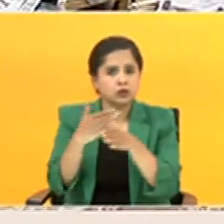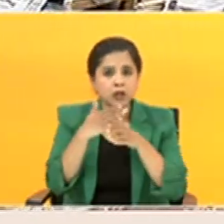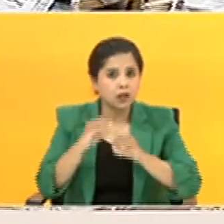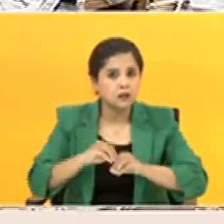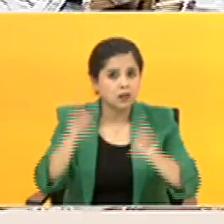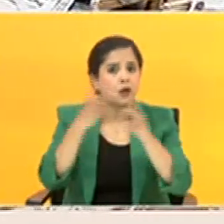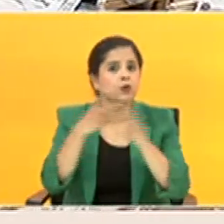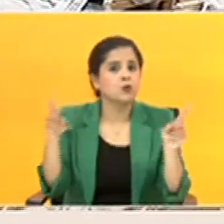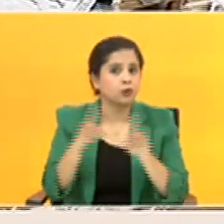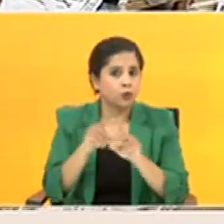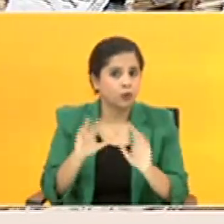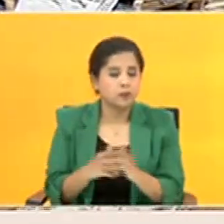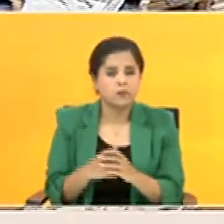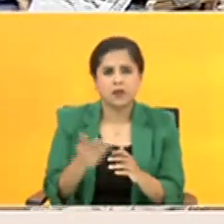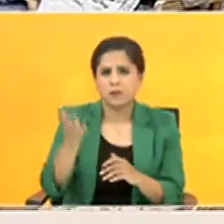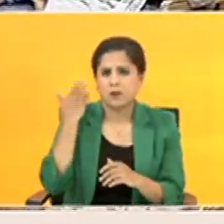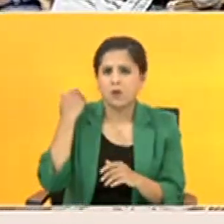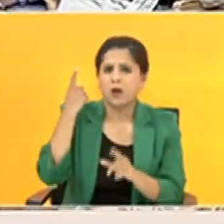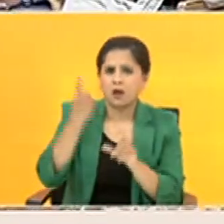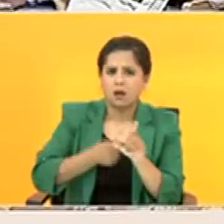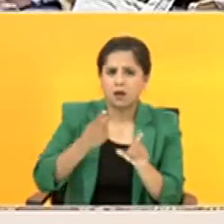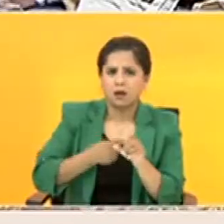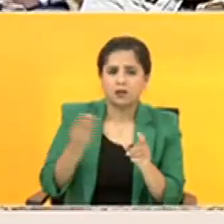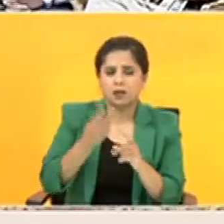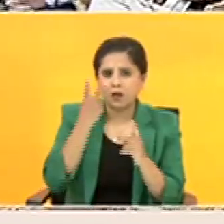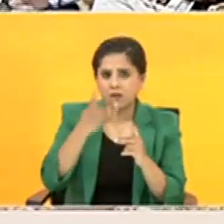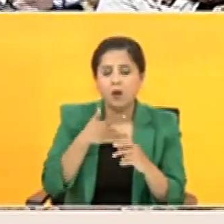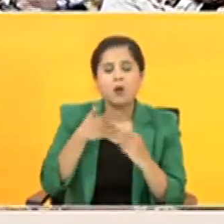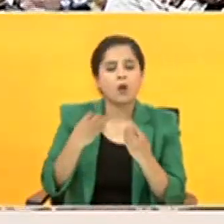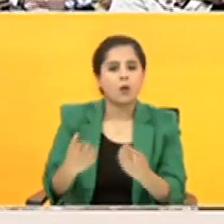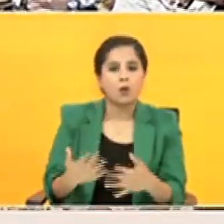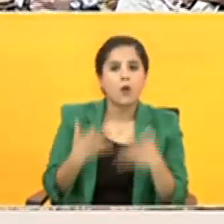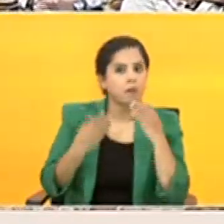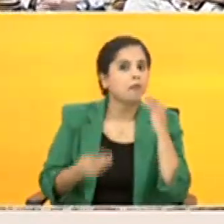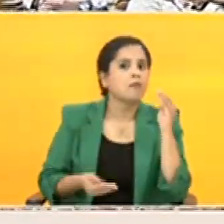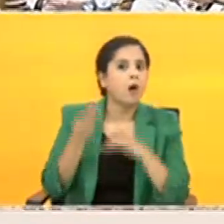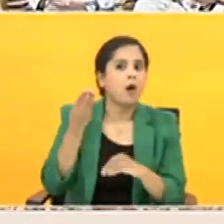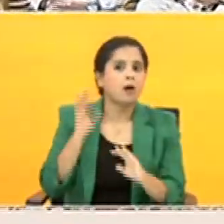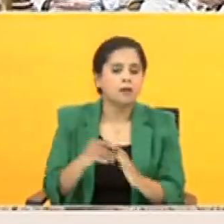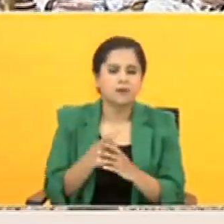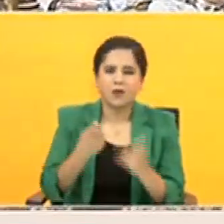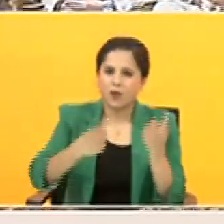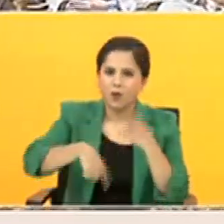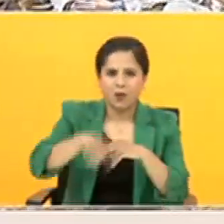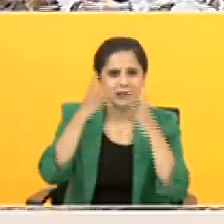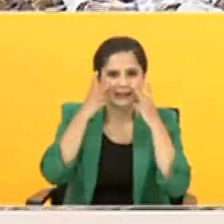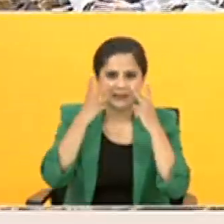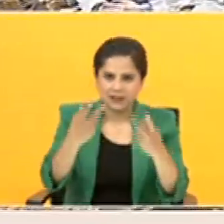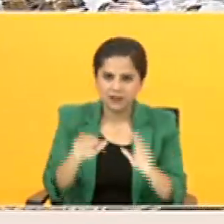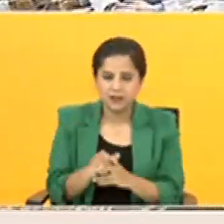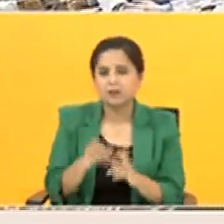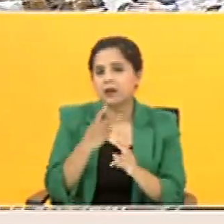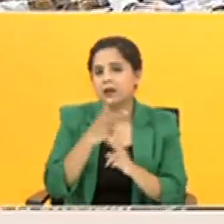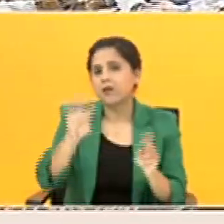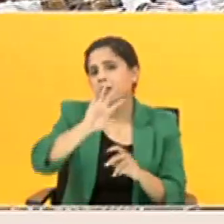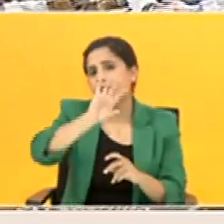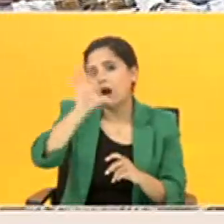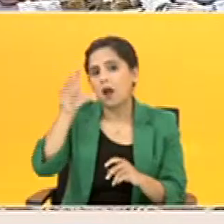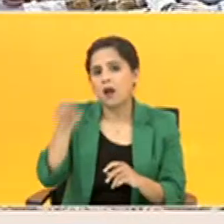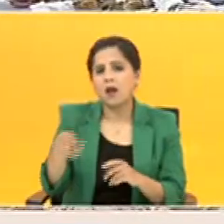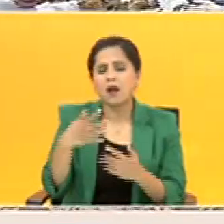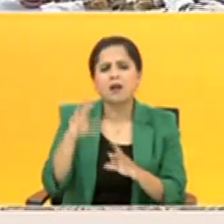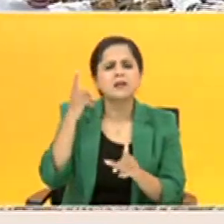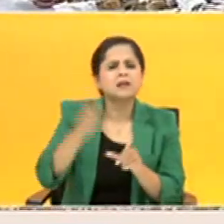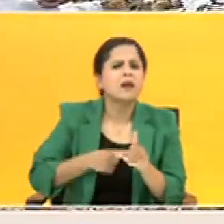हैं। बीते वर्षों की तस्वीरों ने बहुत प्रेरित किया है। हमने देखा है, अलग अलग देशों में किसी